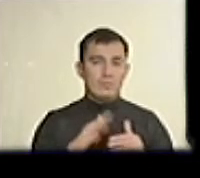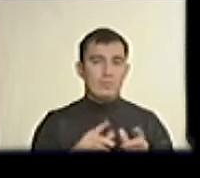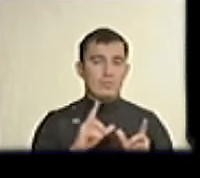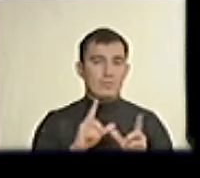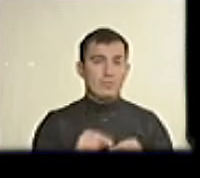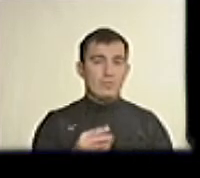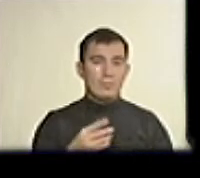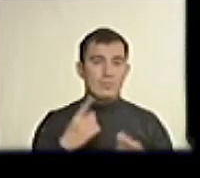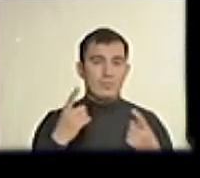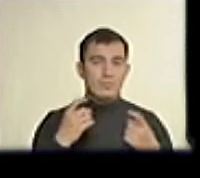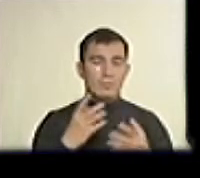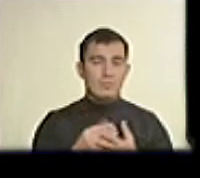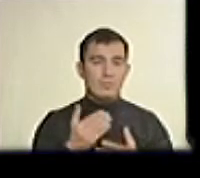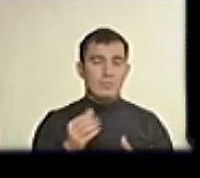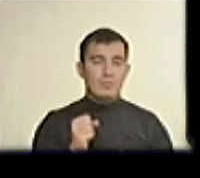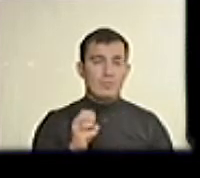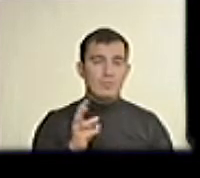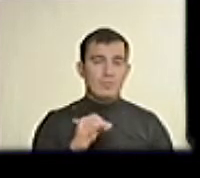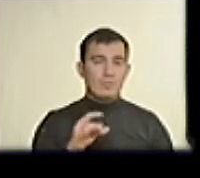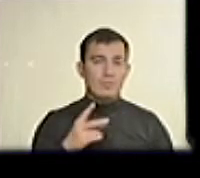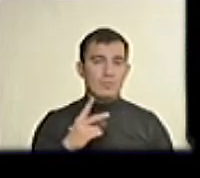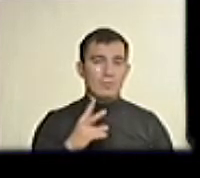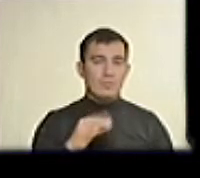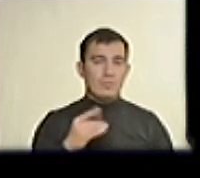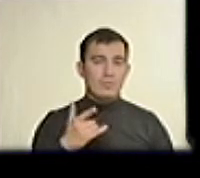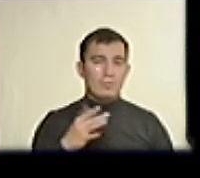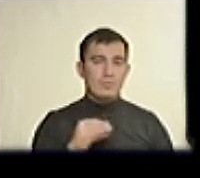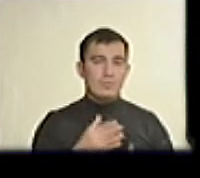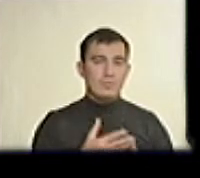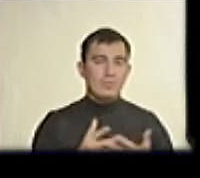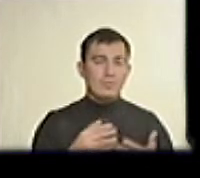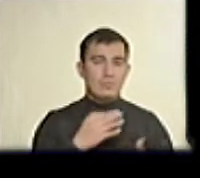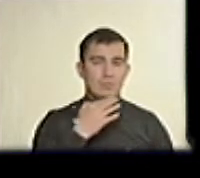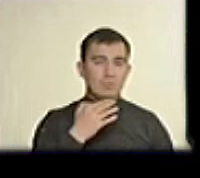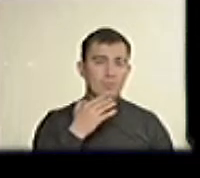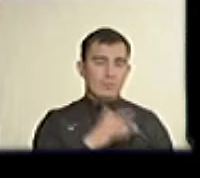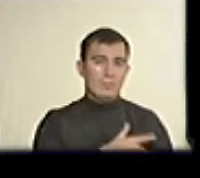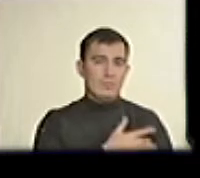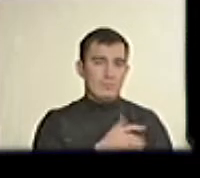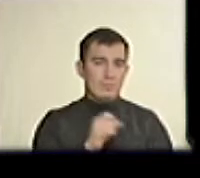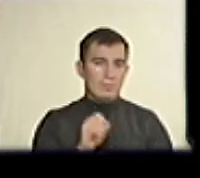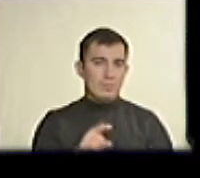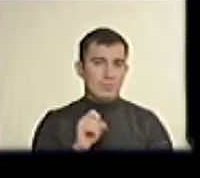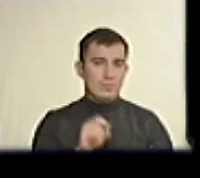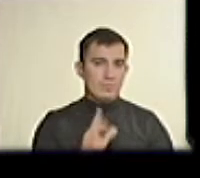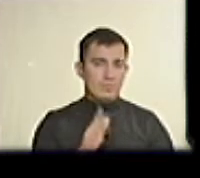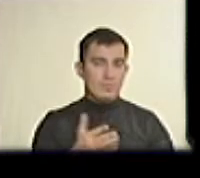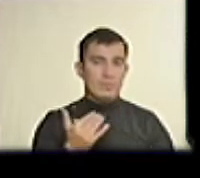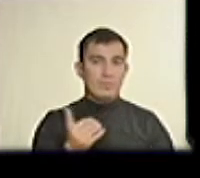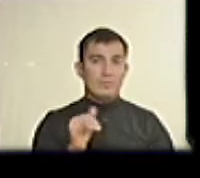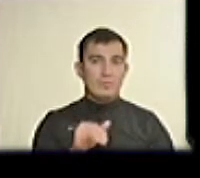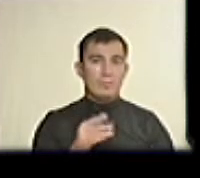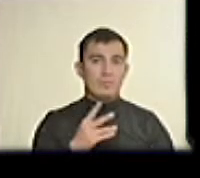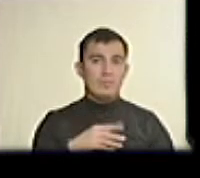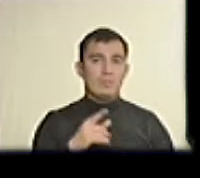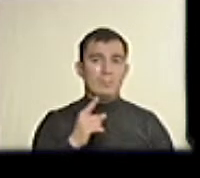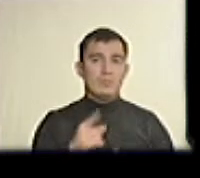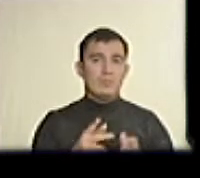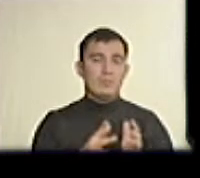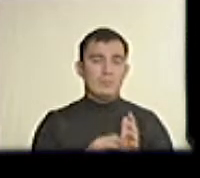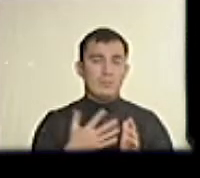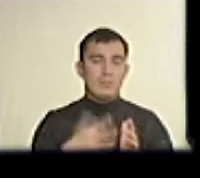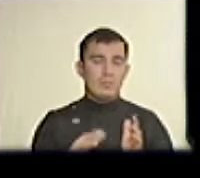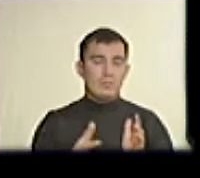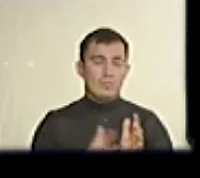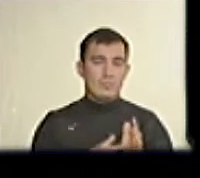Buxoro amirligidan ko'proq ma'lumot olish uchun ko'plab elchilarini jo'natadi. Ularning orasida 1858-yilda